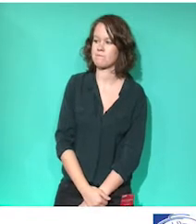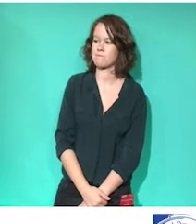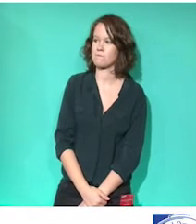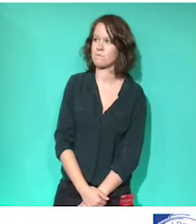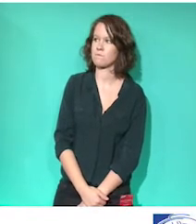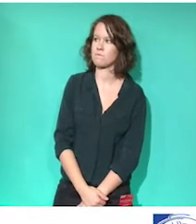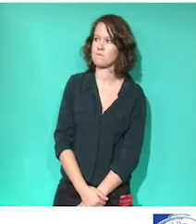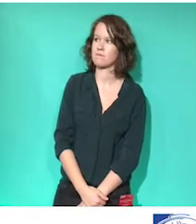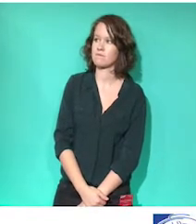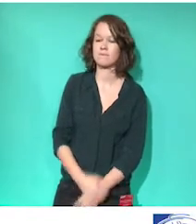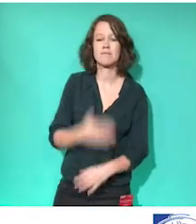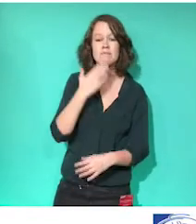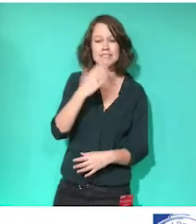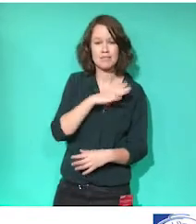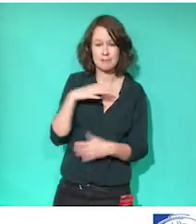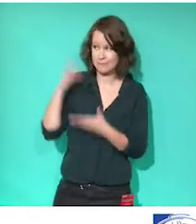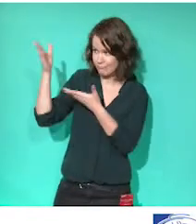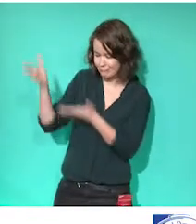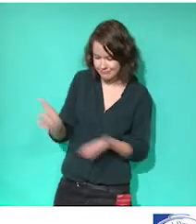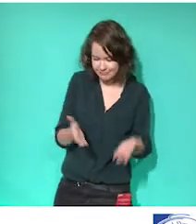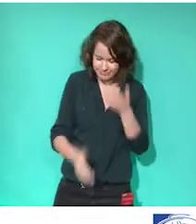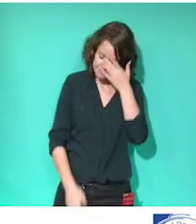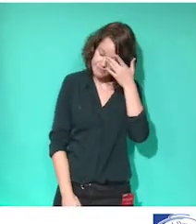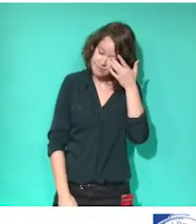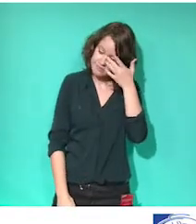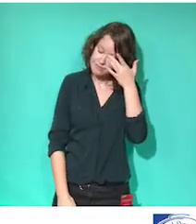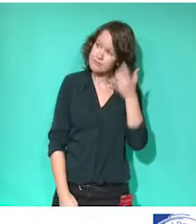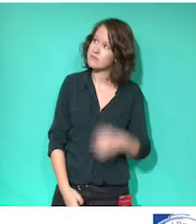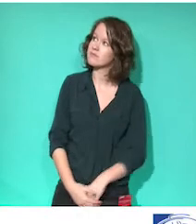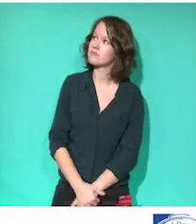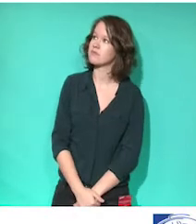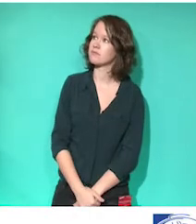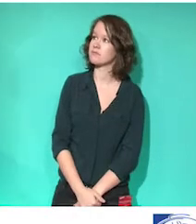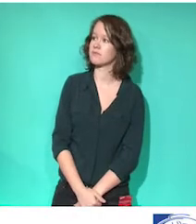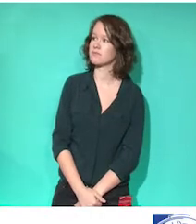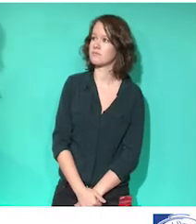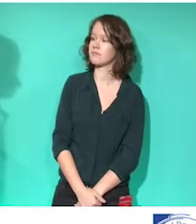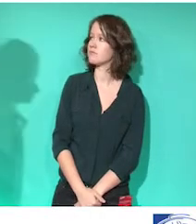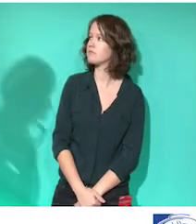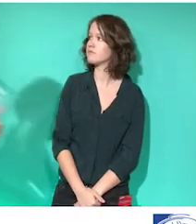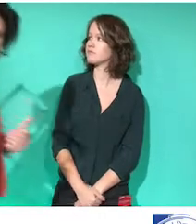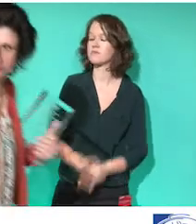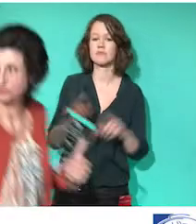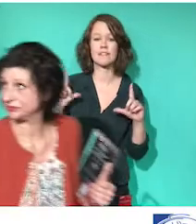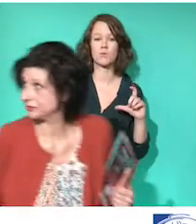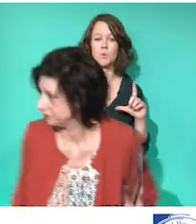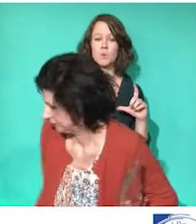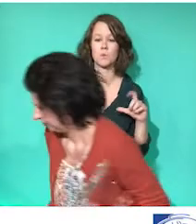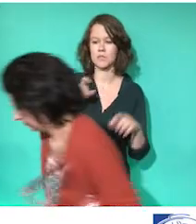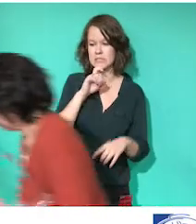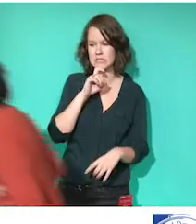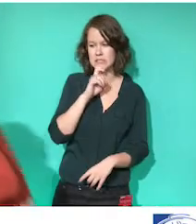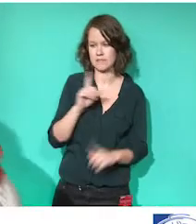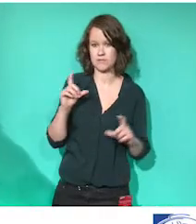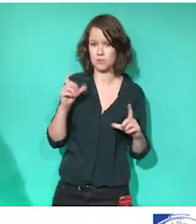Merci mesdames, je vous laisse redescendre pour proposer... Ah, vous avez fait la photo ? Il n'y a pas eu la photo ? Il y a eu la